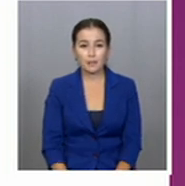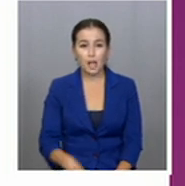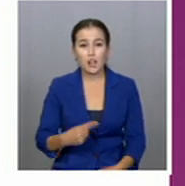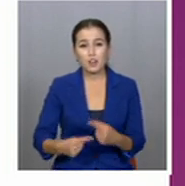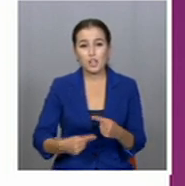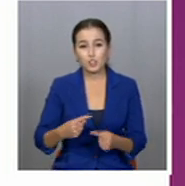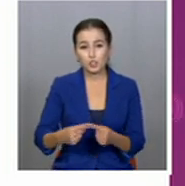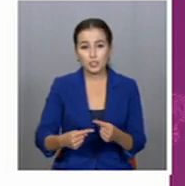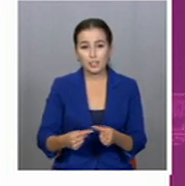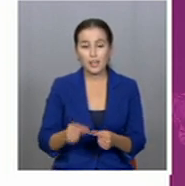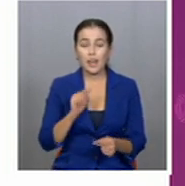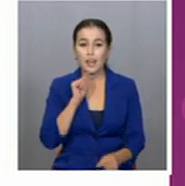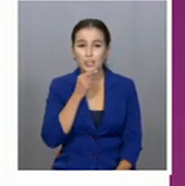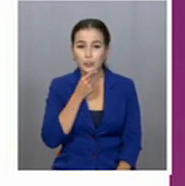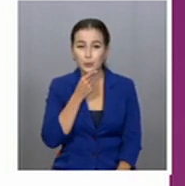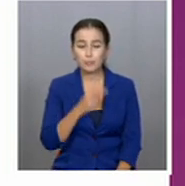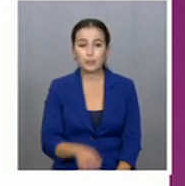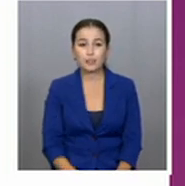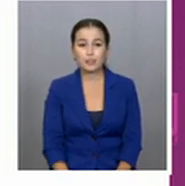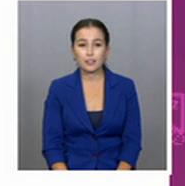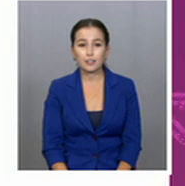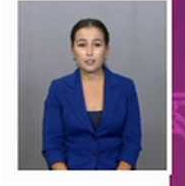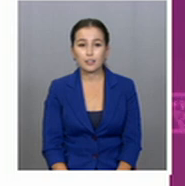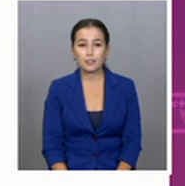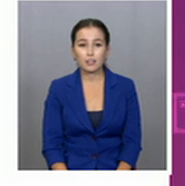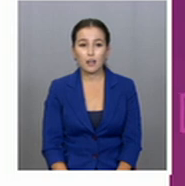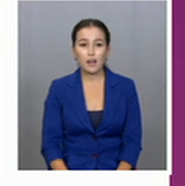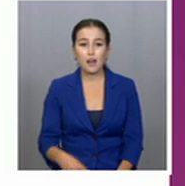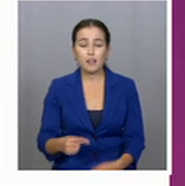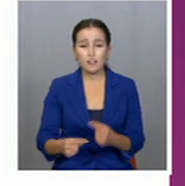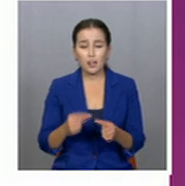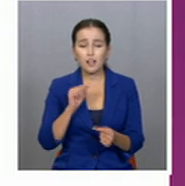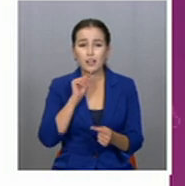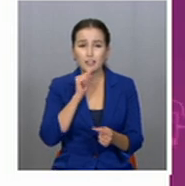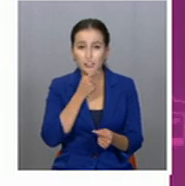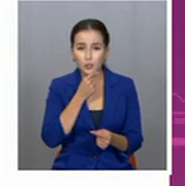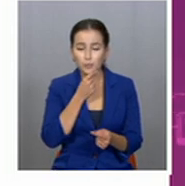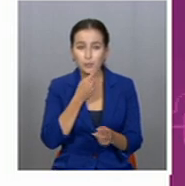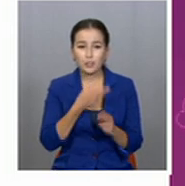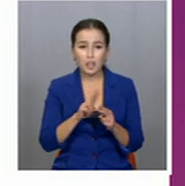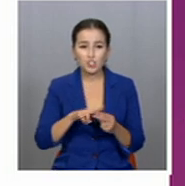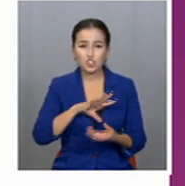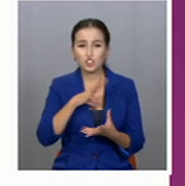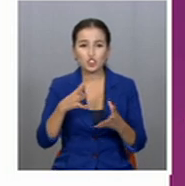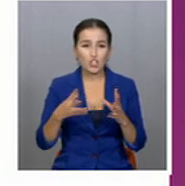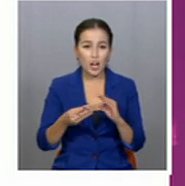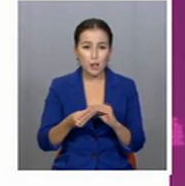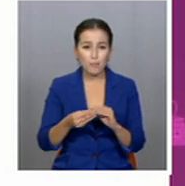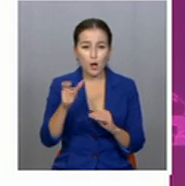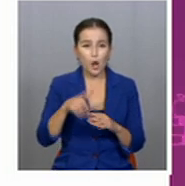Дәстүрлі экономика негізі. Дәстүрлі экономика жалпы қауымдық